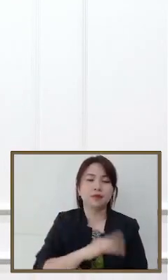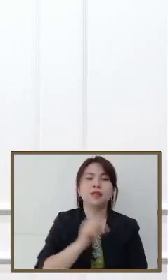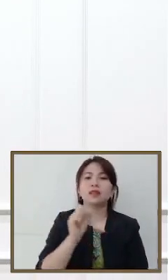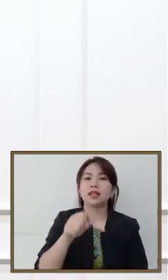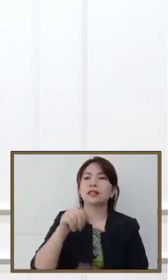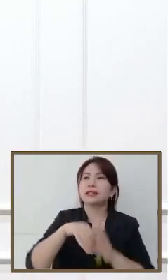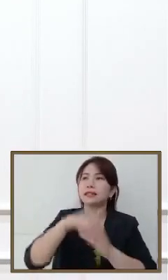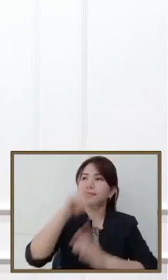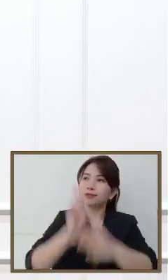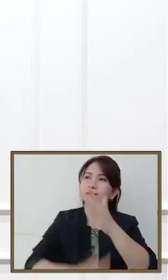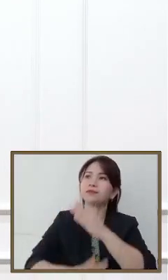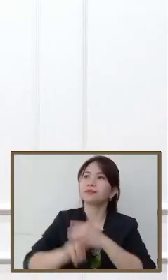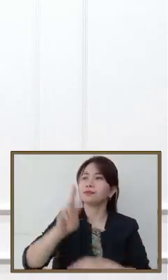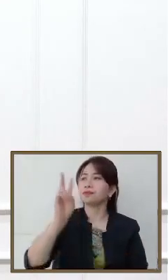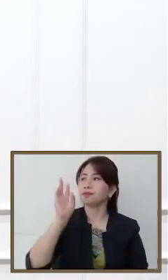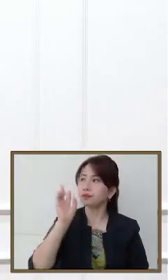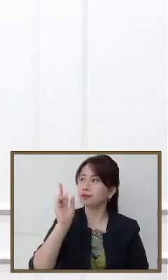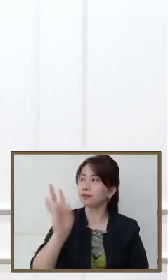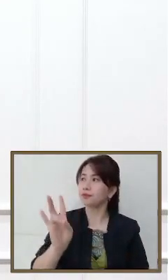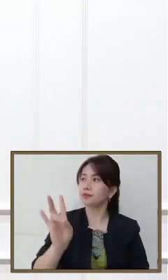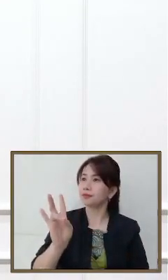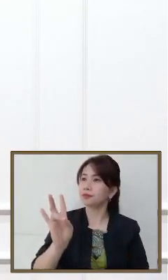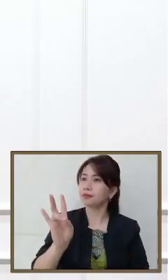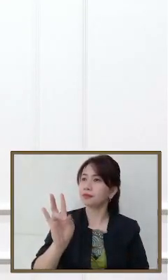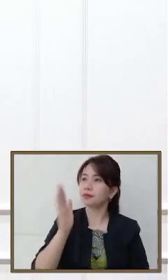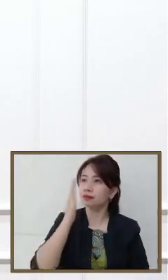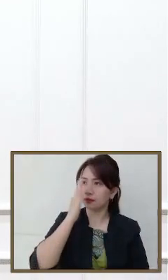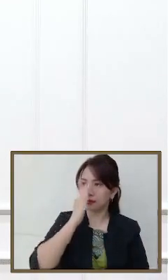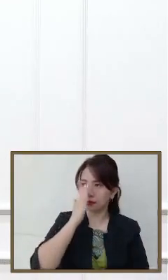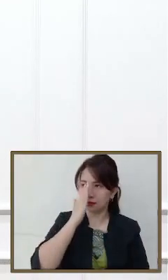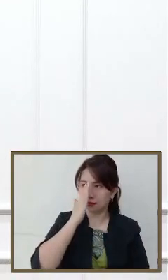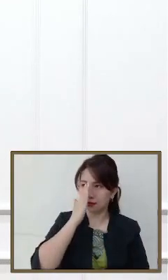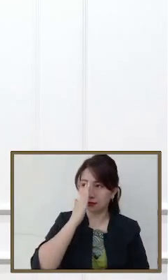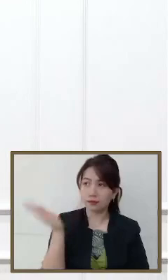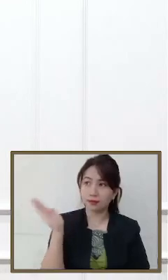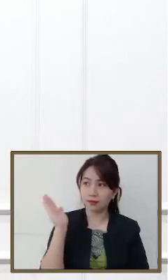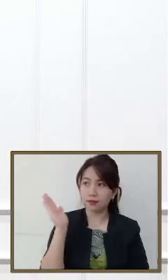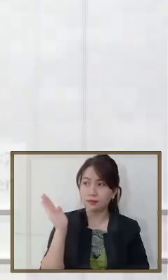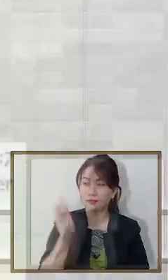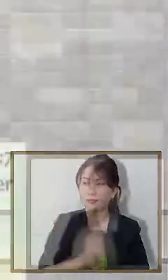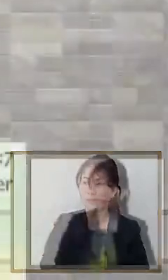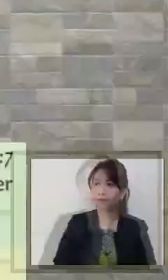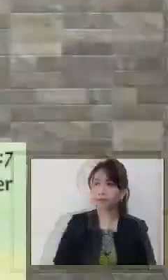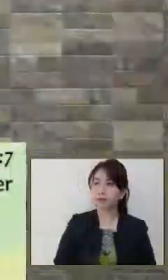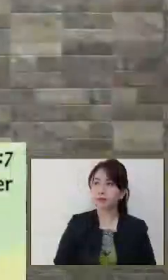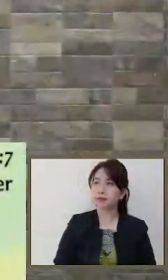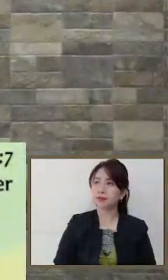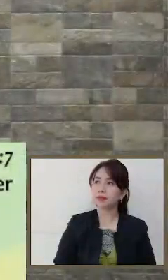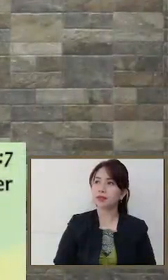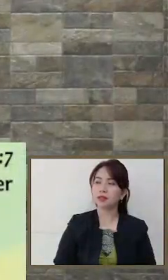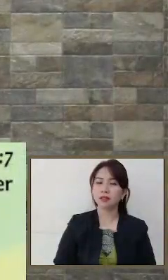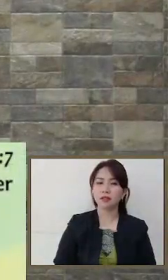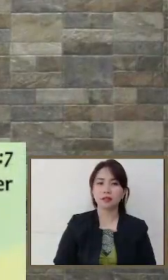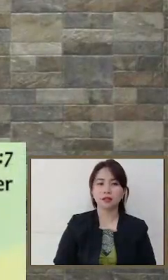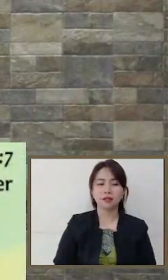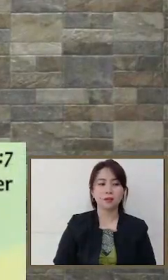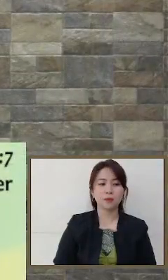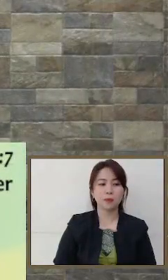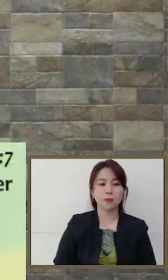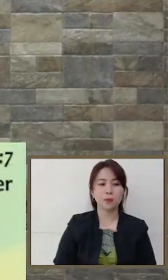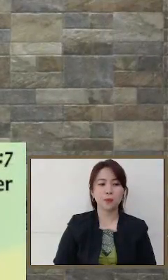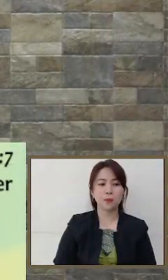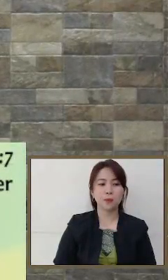verse number seven and It came to pass after these things that his Master's wife c her eyes upon